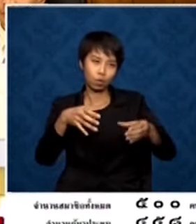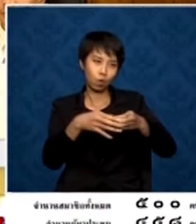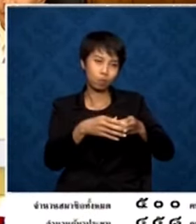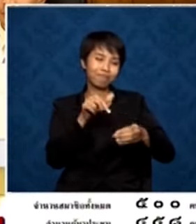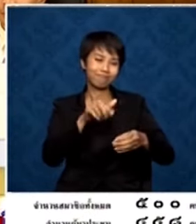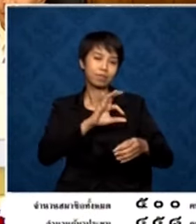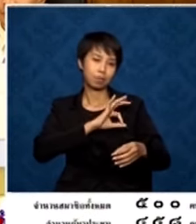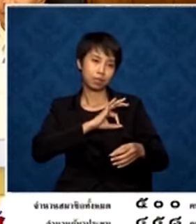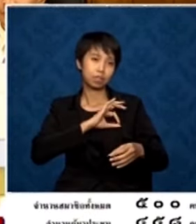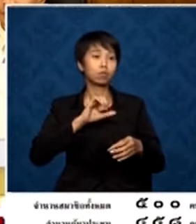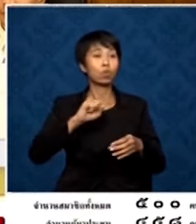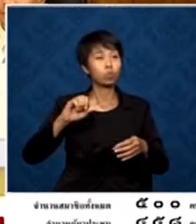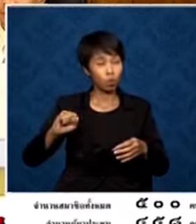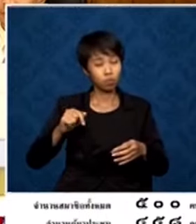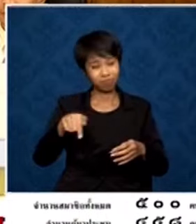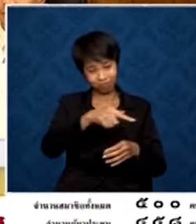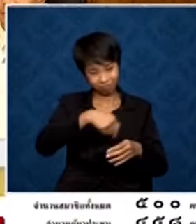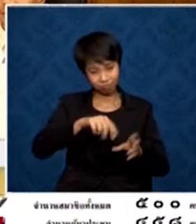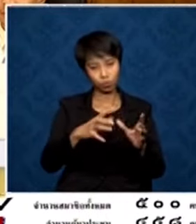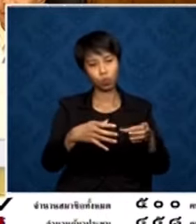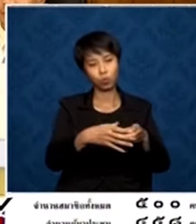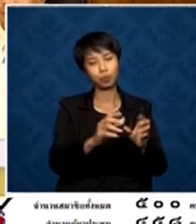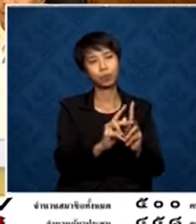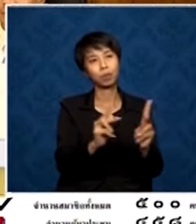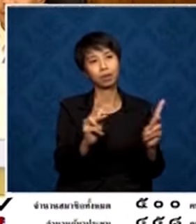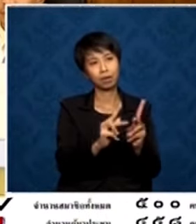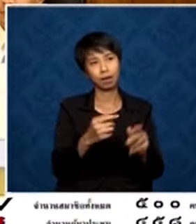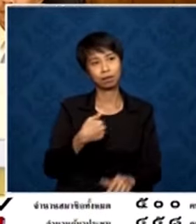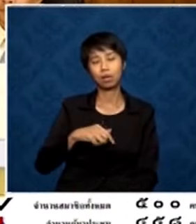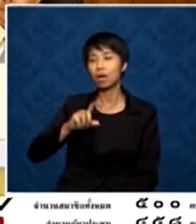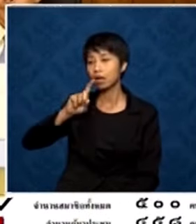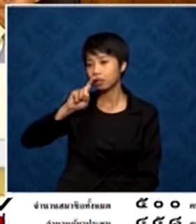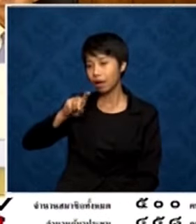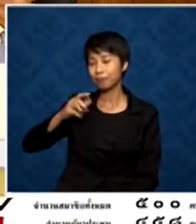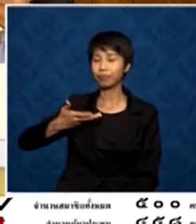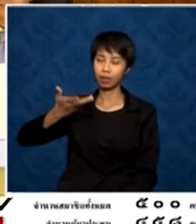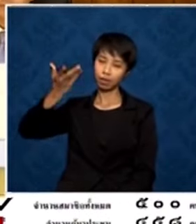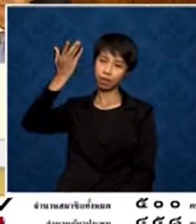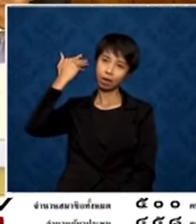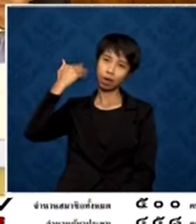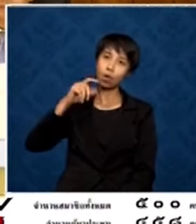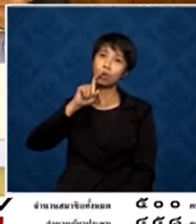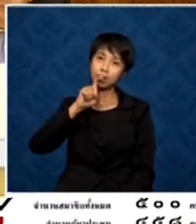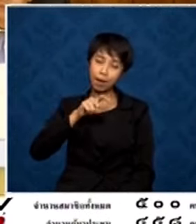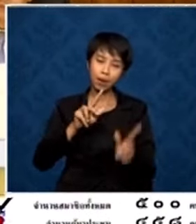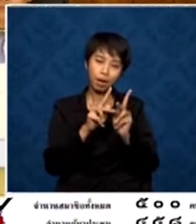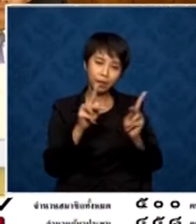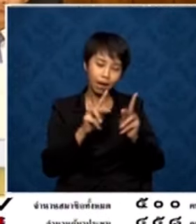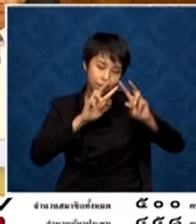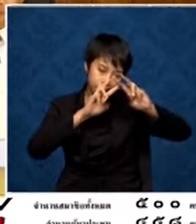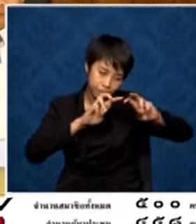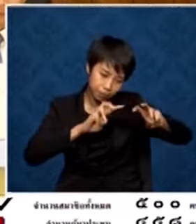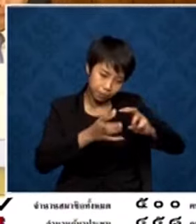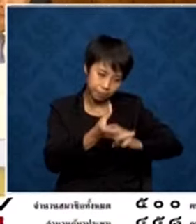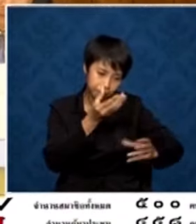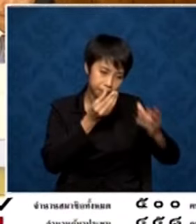กับประชาชนที่ชอบเล่นการพนันและเที่ยวสถานบริการคือตามปกติอาจจะเข้าถึงได้ยากแต่ถ้ามีการเปิดให้